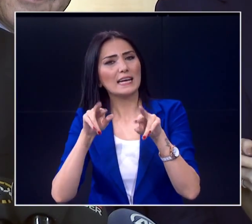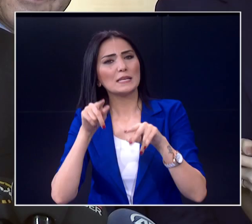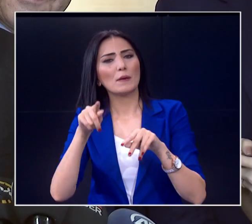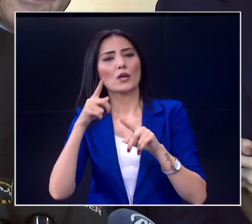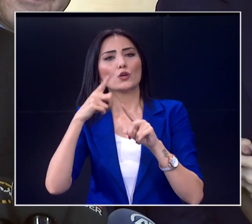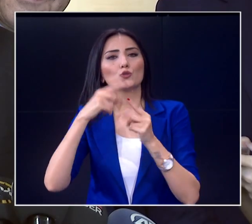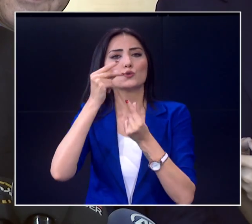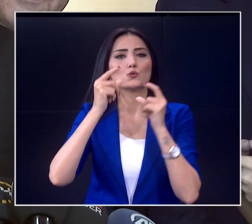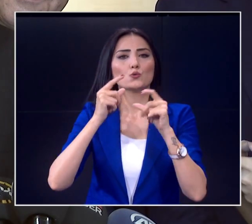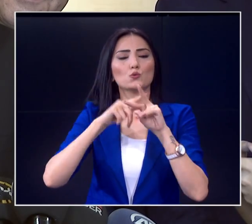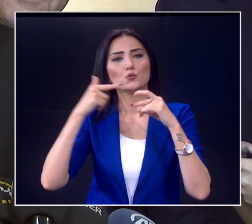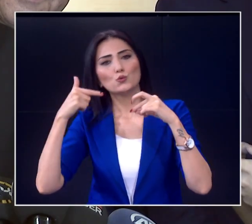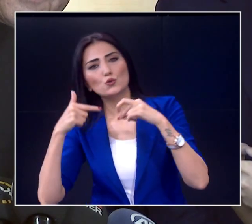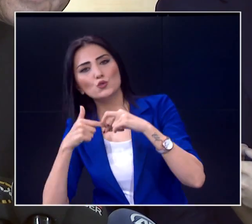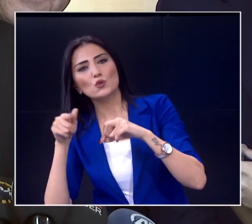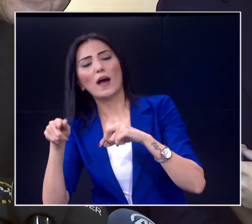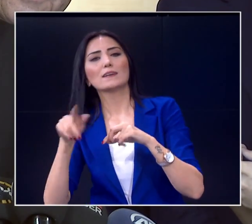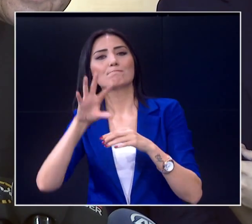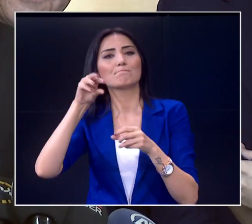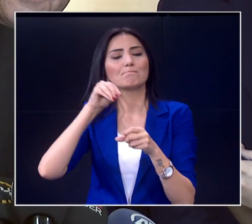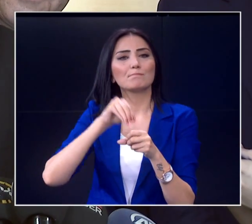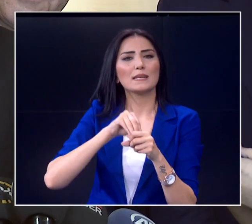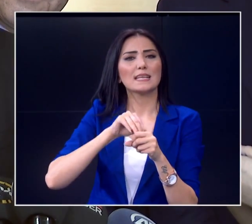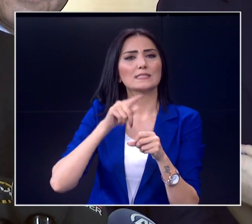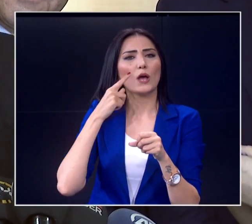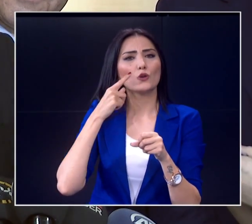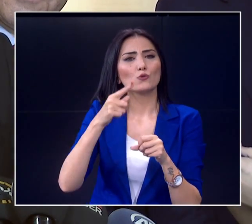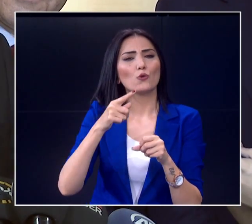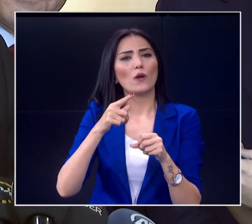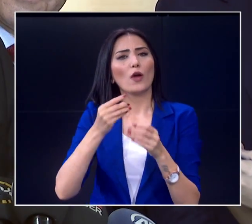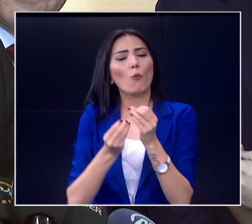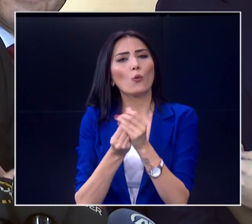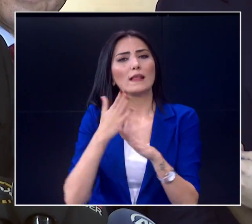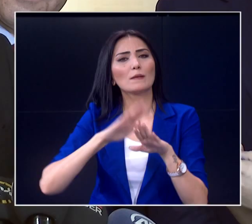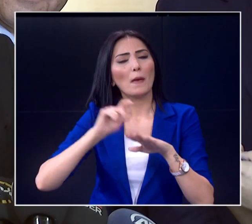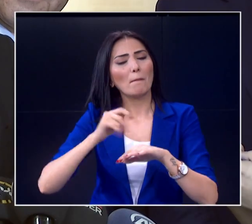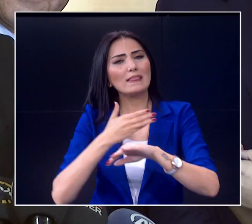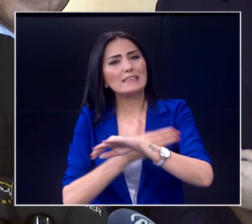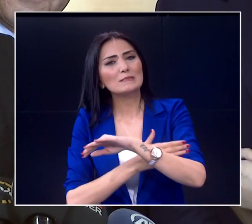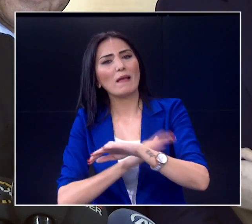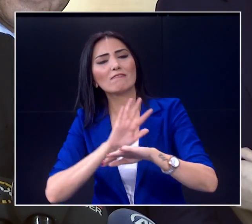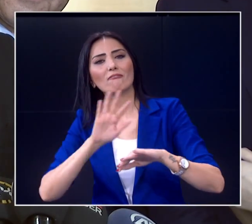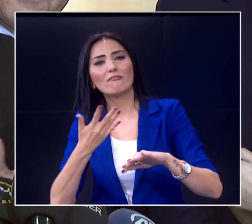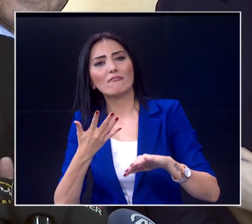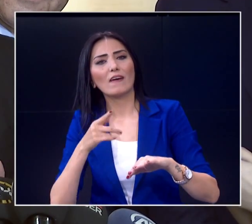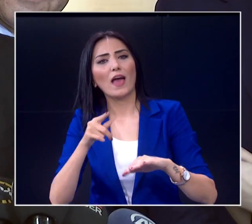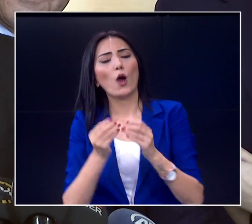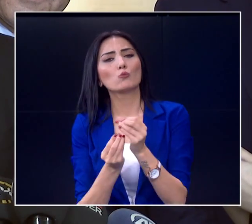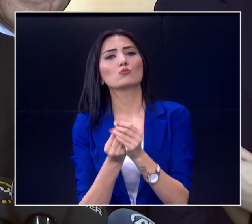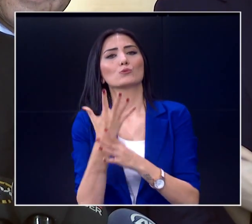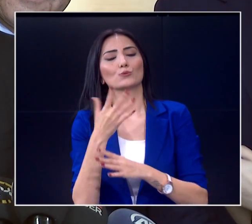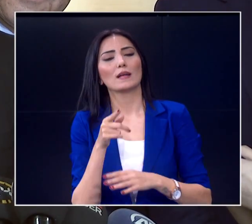tüccar, basiretli tüccar esasına göre üretim yapan hizmet veya mal